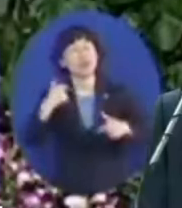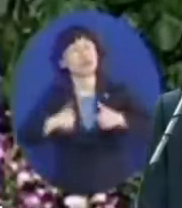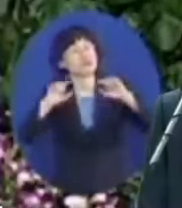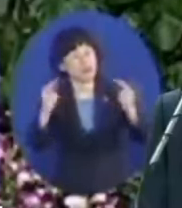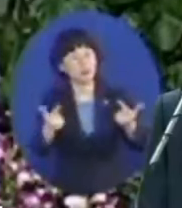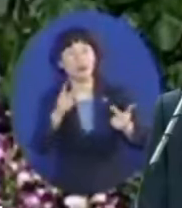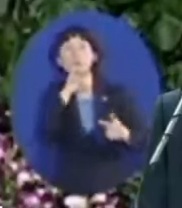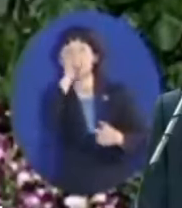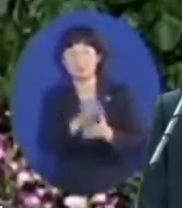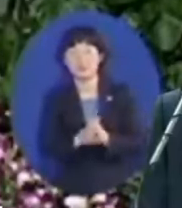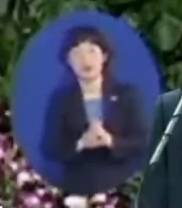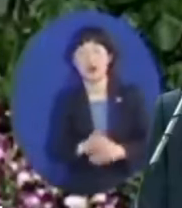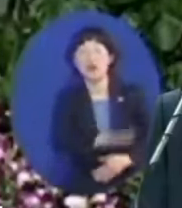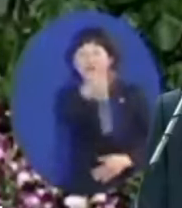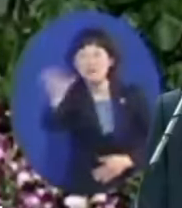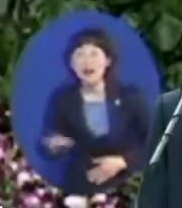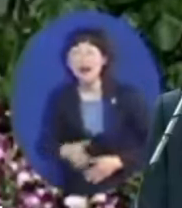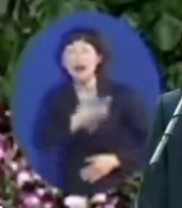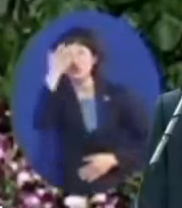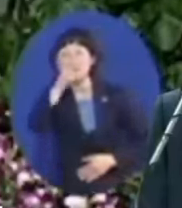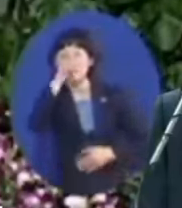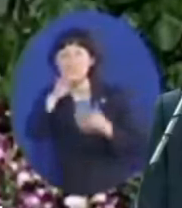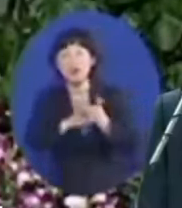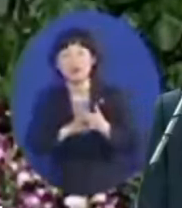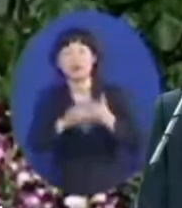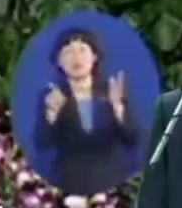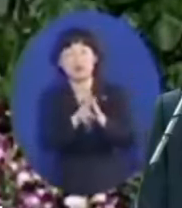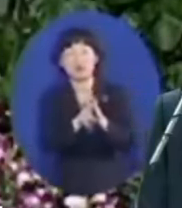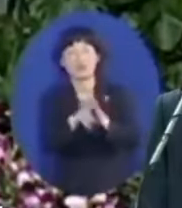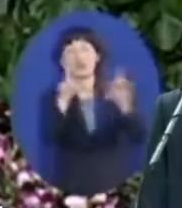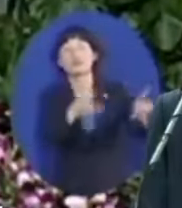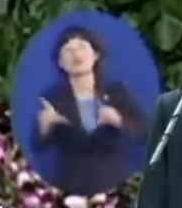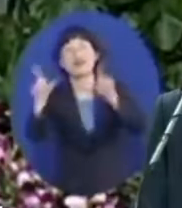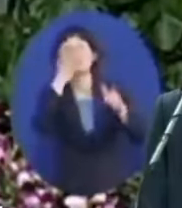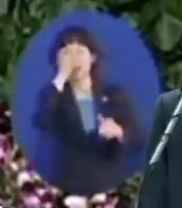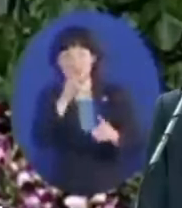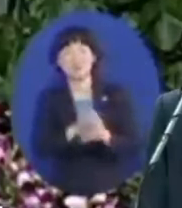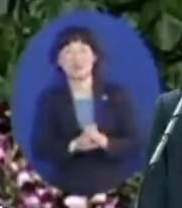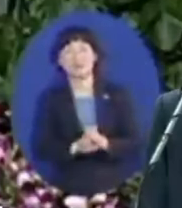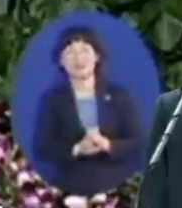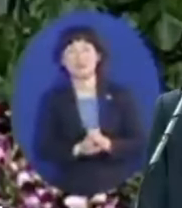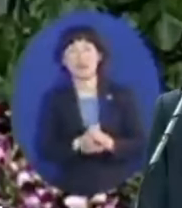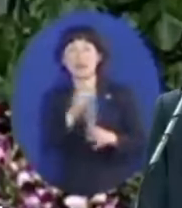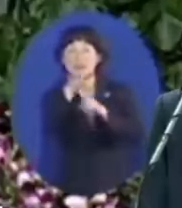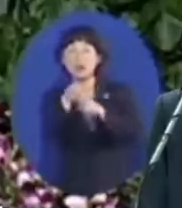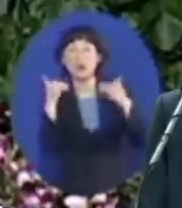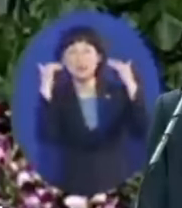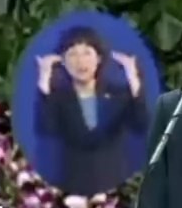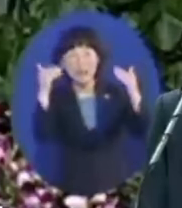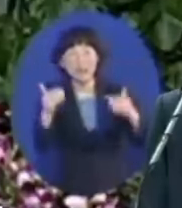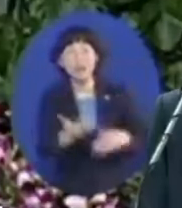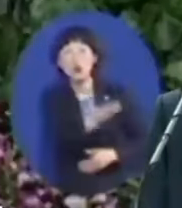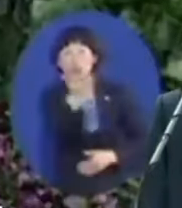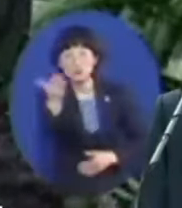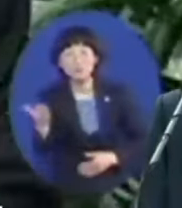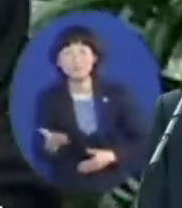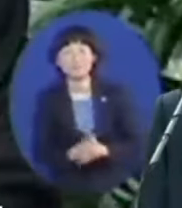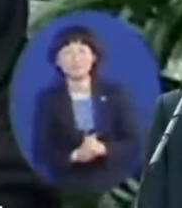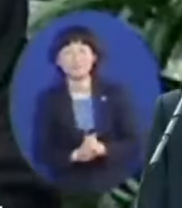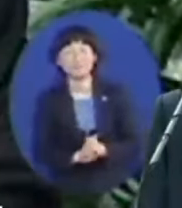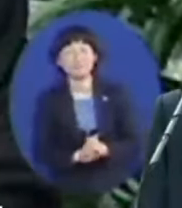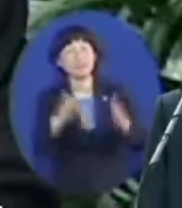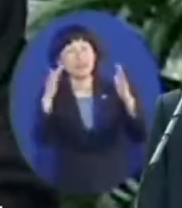아니하리라고 말하는 것입니다. 우리가 꿈이 있어야 믿음으로 살 수 있는 것입니다. 시골에서 자란 여러분은 집